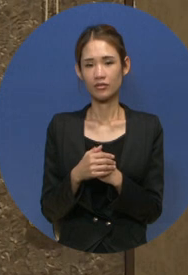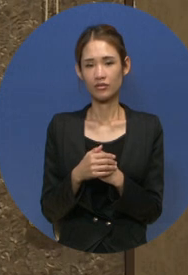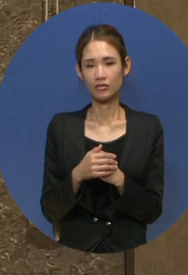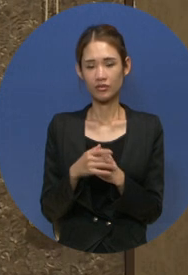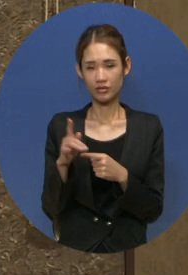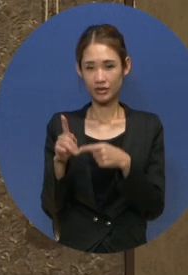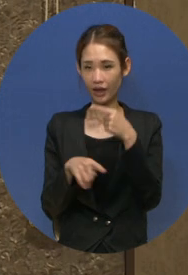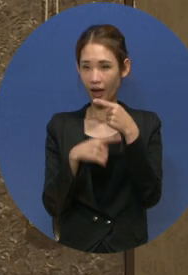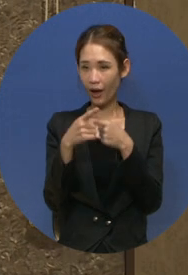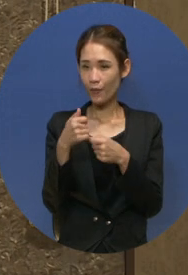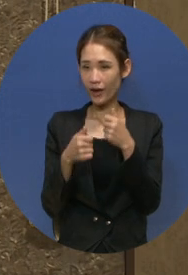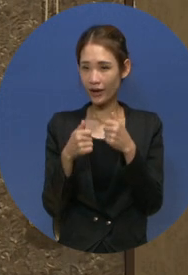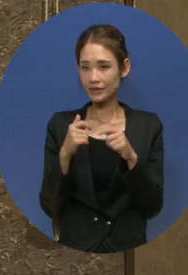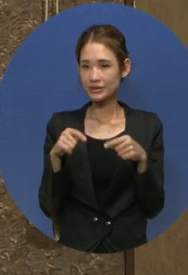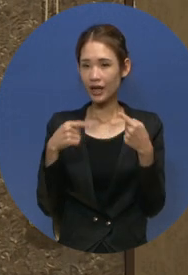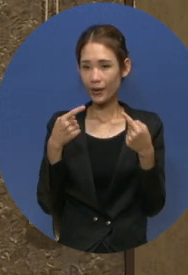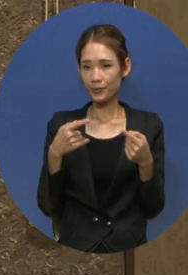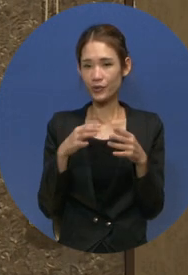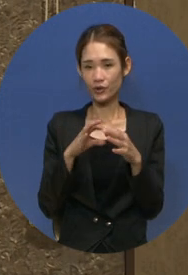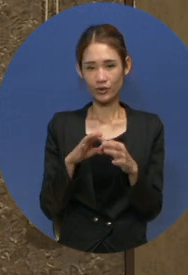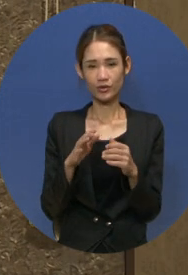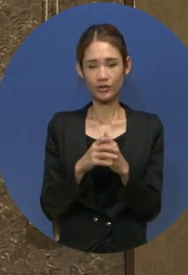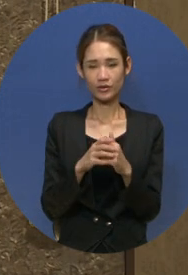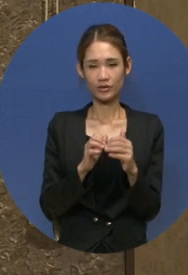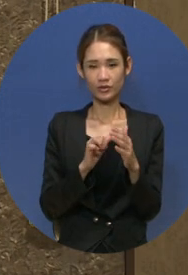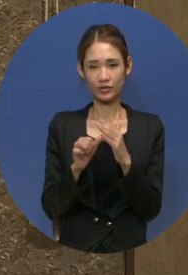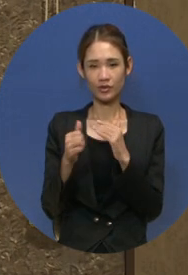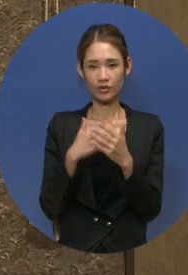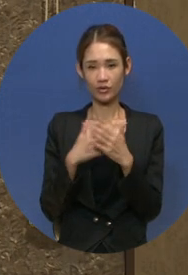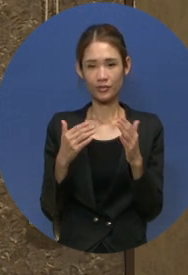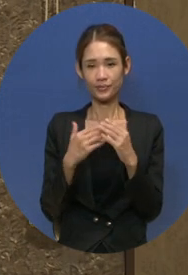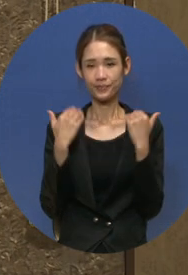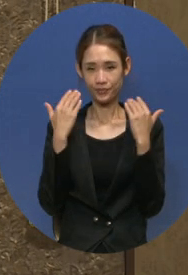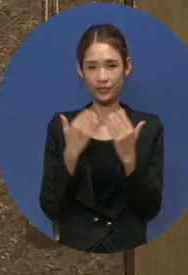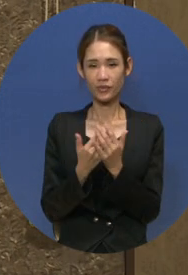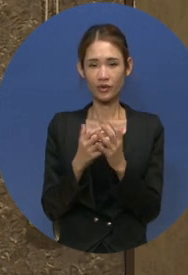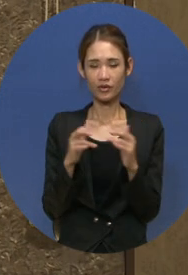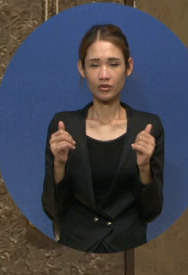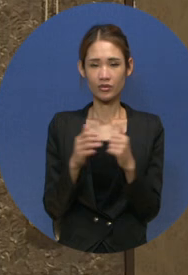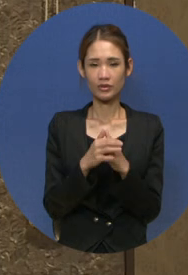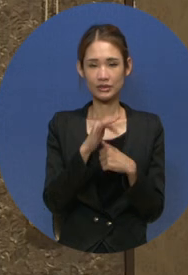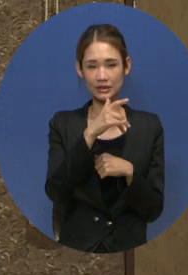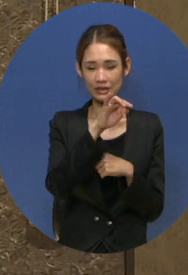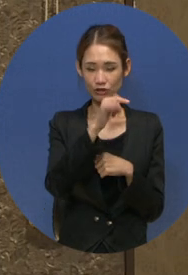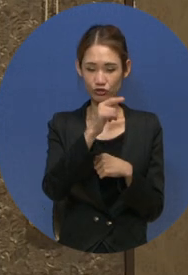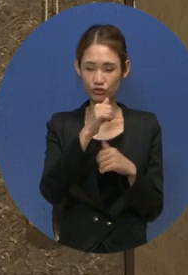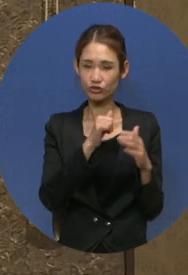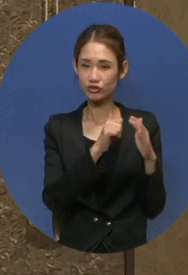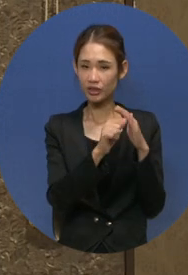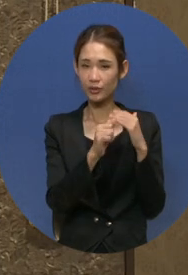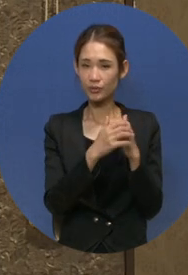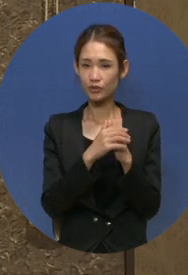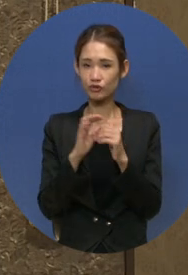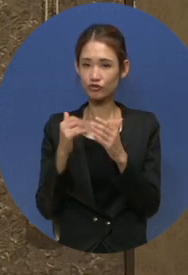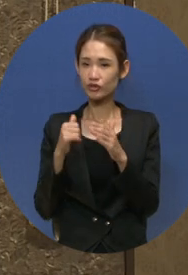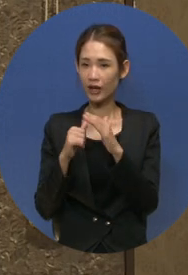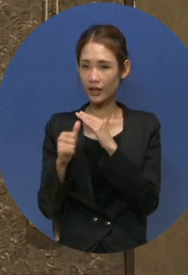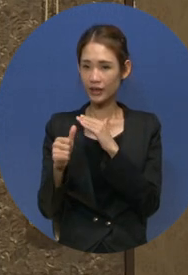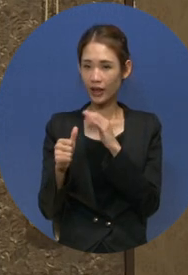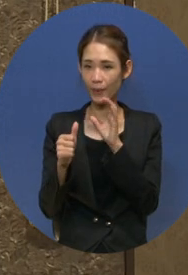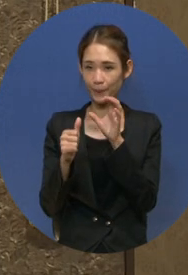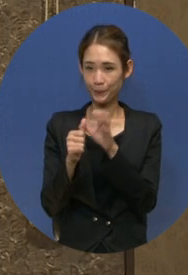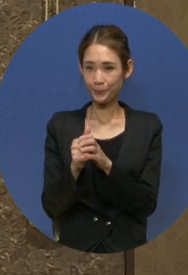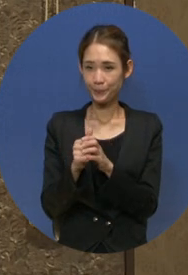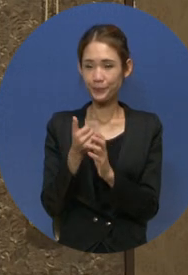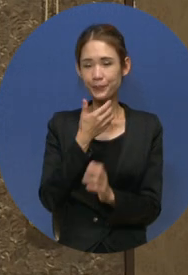이렇게 대회에 참여하면서 이 선수반의 발달장애인들은 이 시군구 대표나 아니면 국가대표가